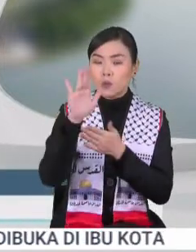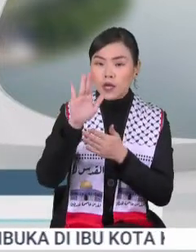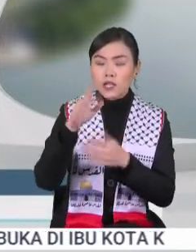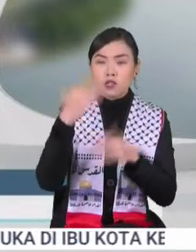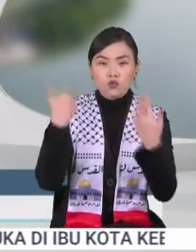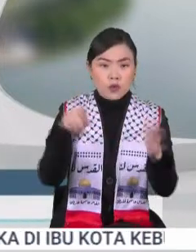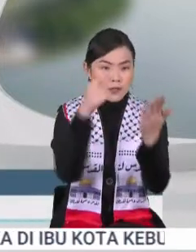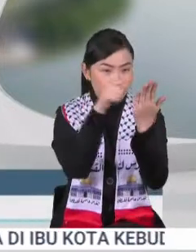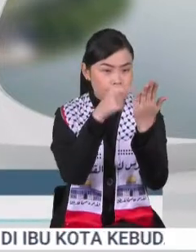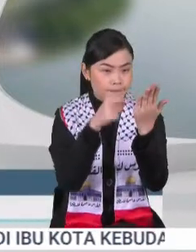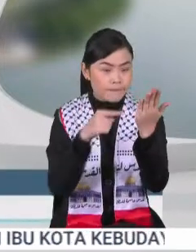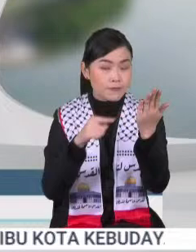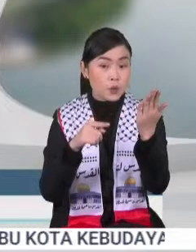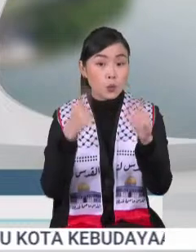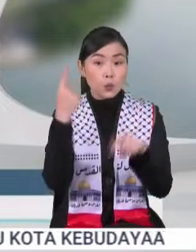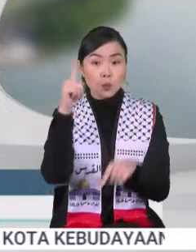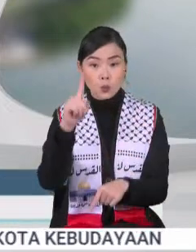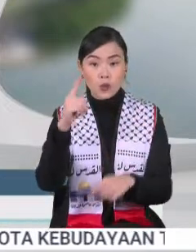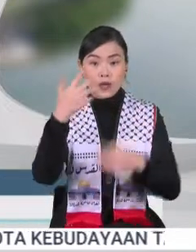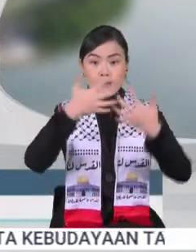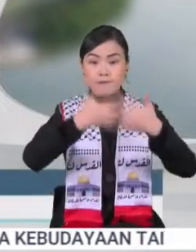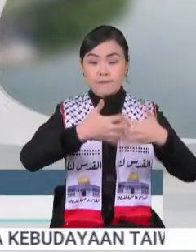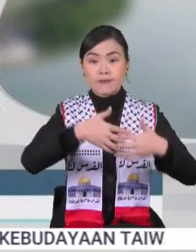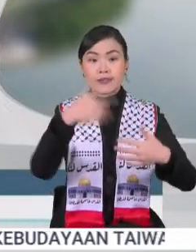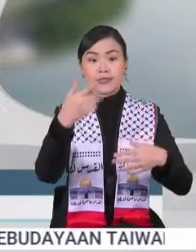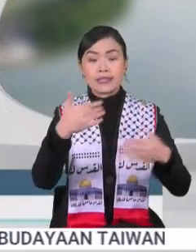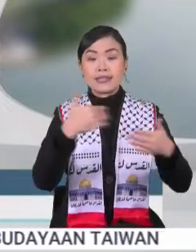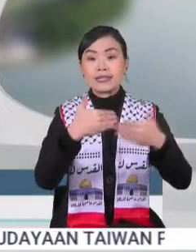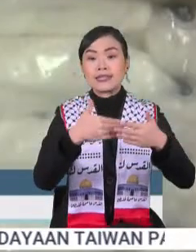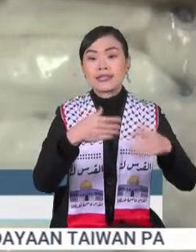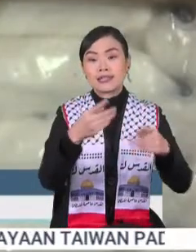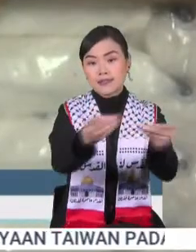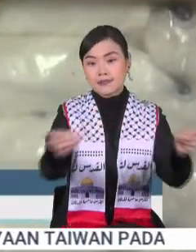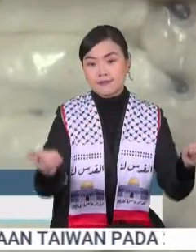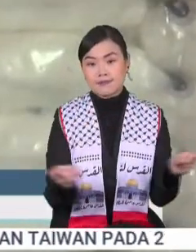pemeriksaan ke atas sebuah gudang di daerah